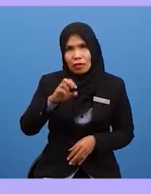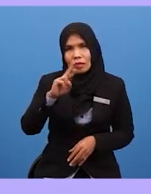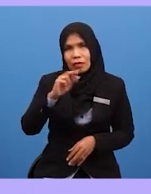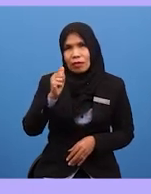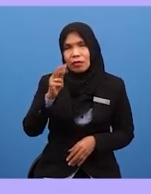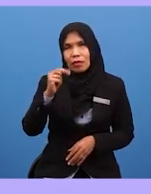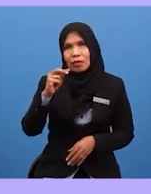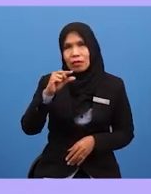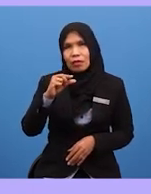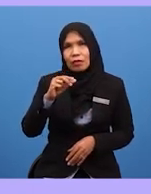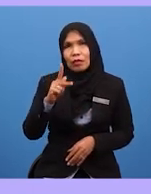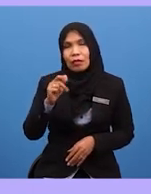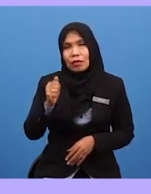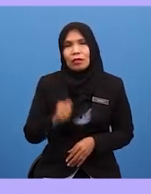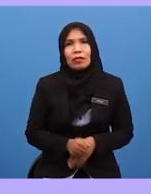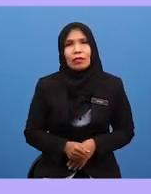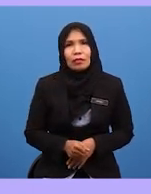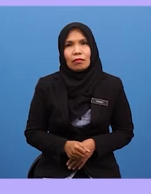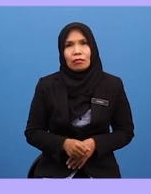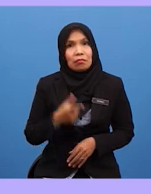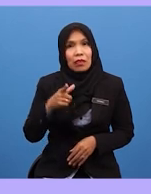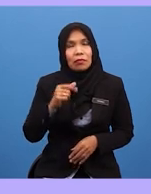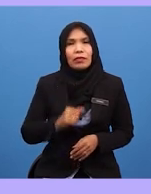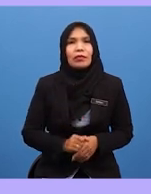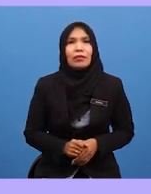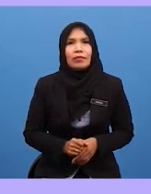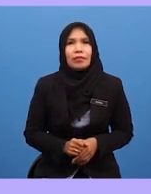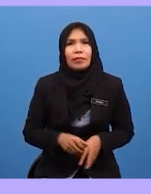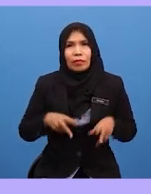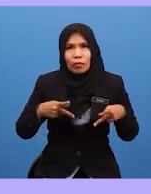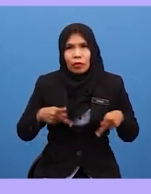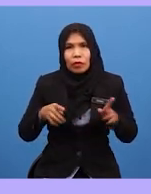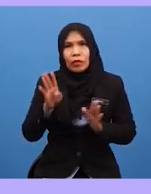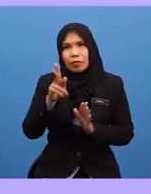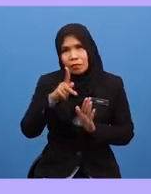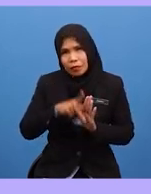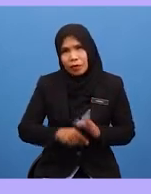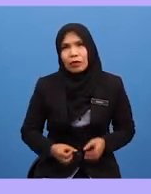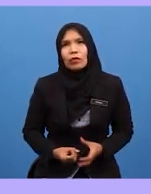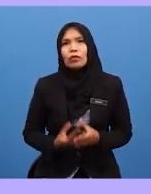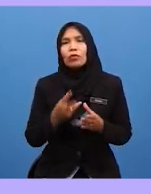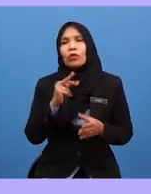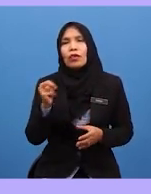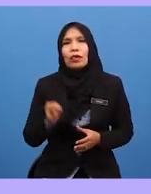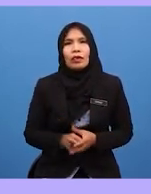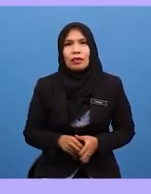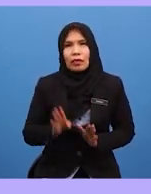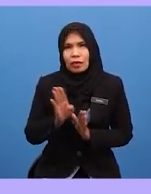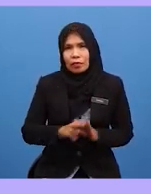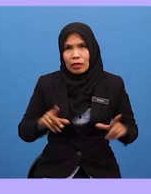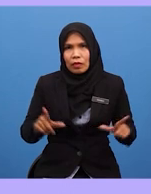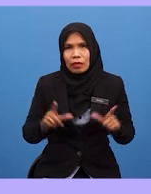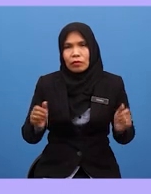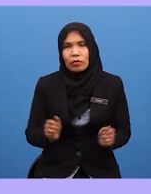Selepas haiwan keluar dari rangka luar yang lama itu, proses pertumbuhan berlaku